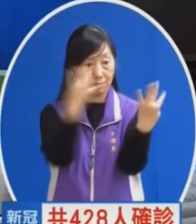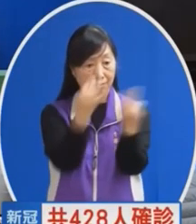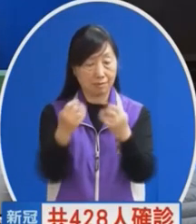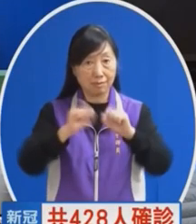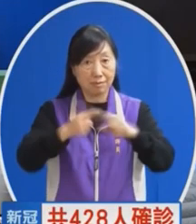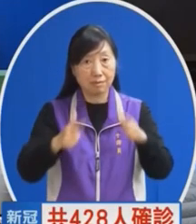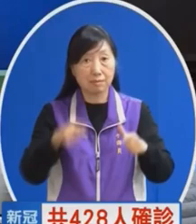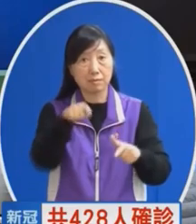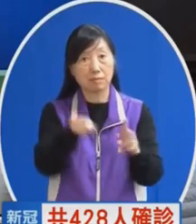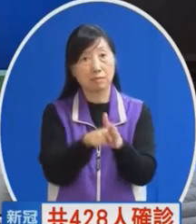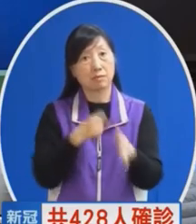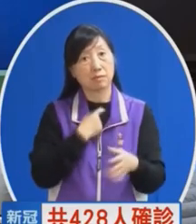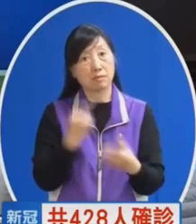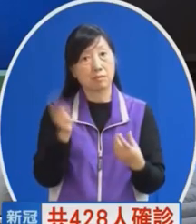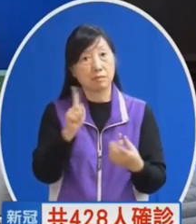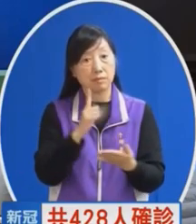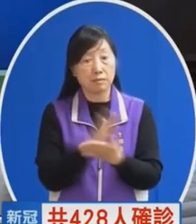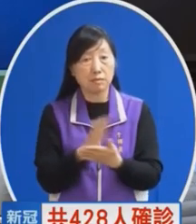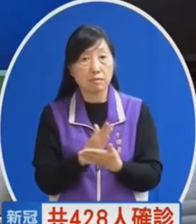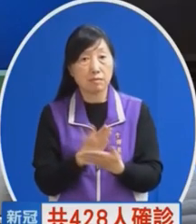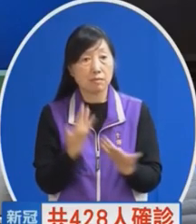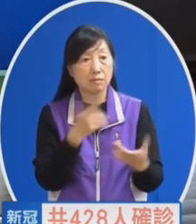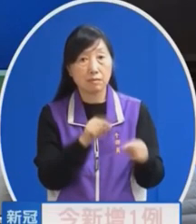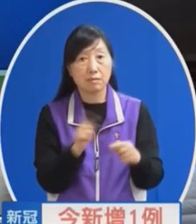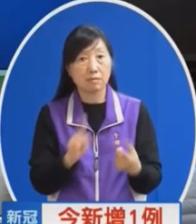么样来做判读呢？谢谢。